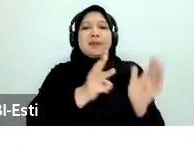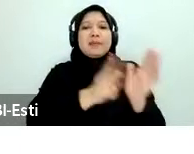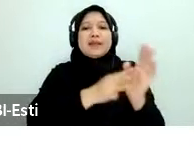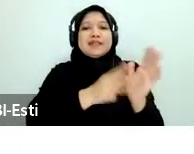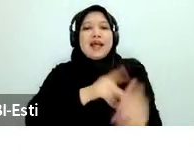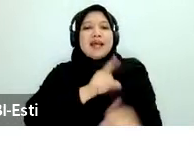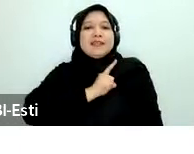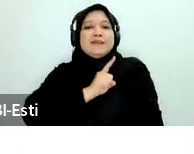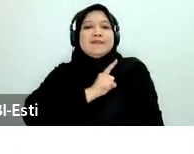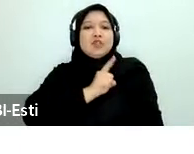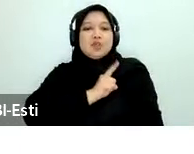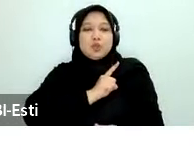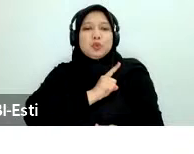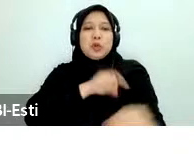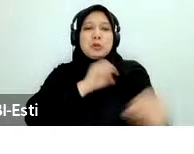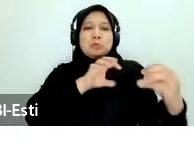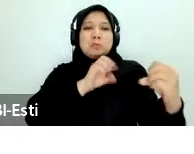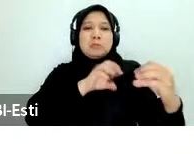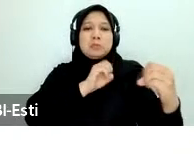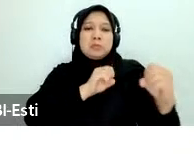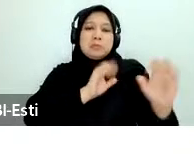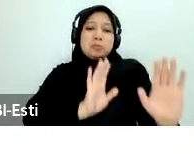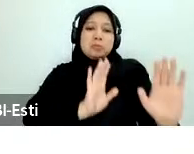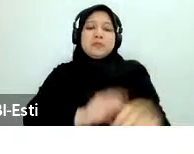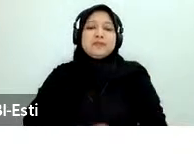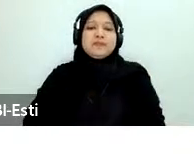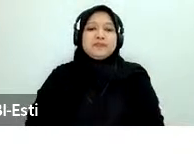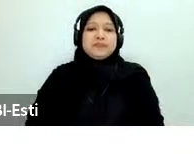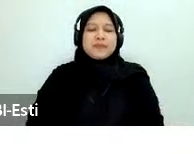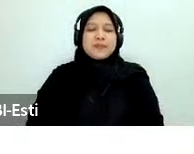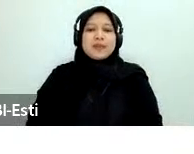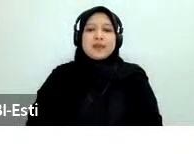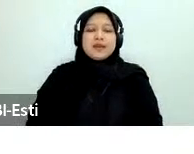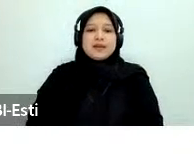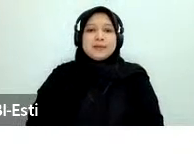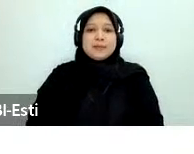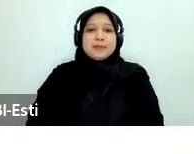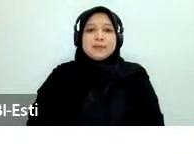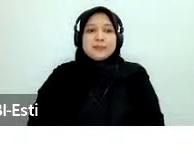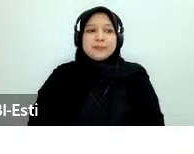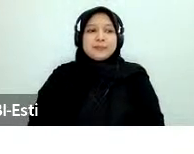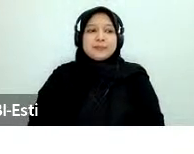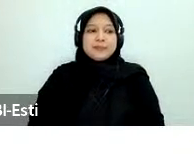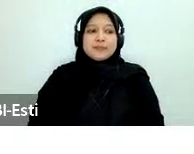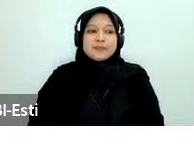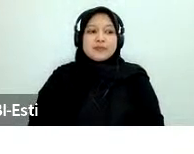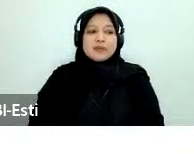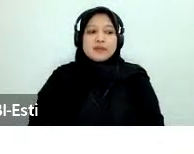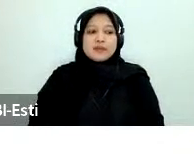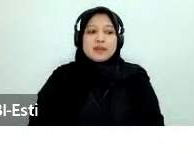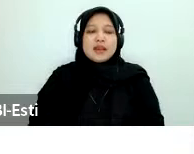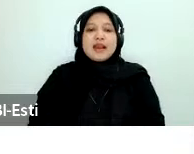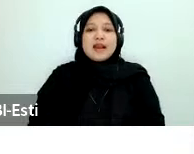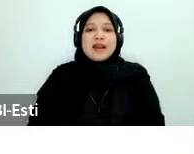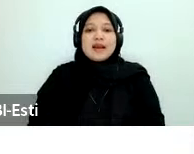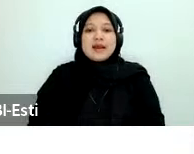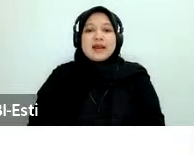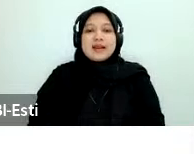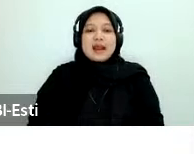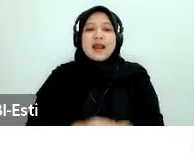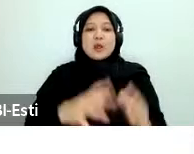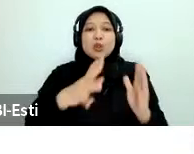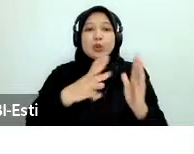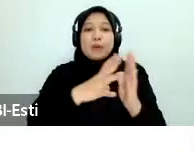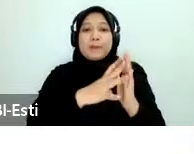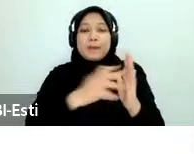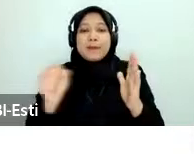ini sebetulnya Bukan Tanpa Alasan karena pembajakan ini dimulai dengan surat edaran Polri